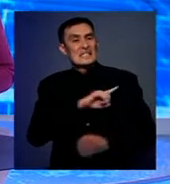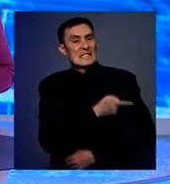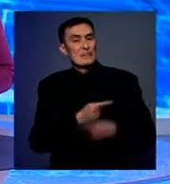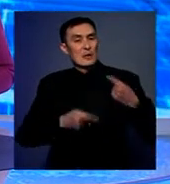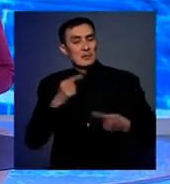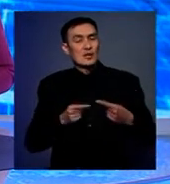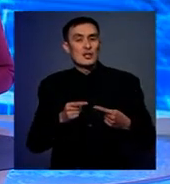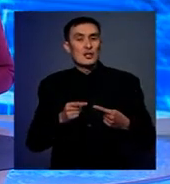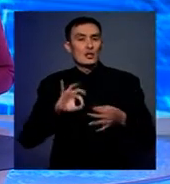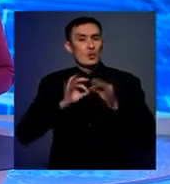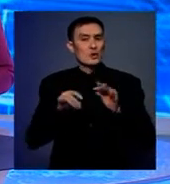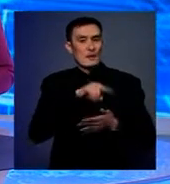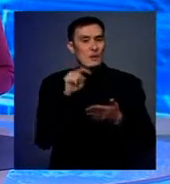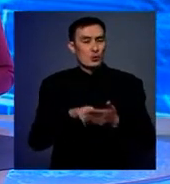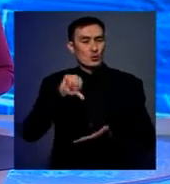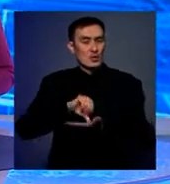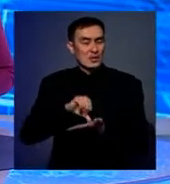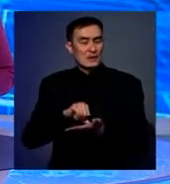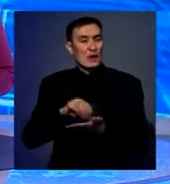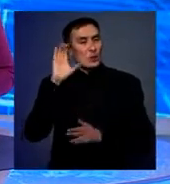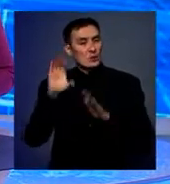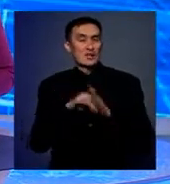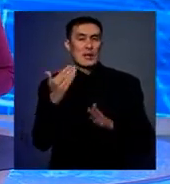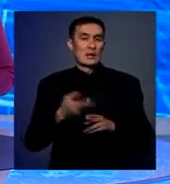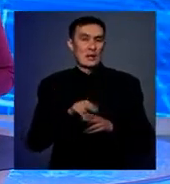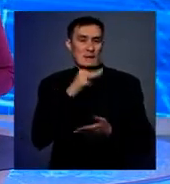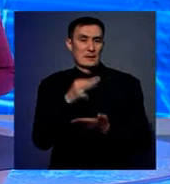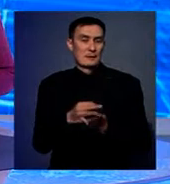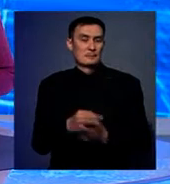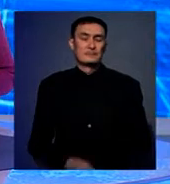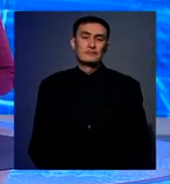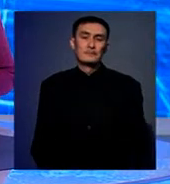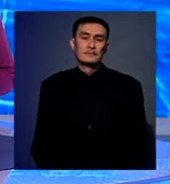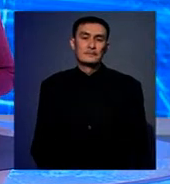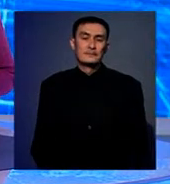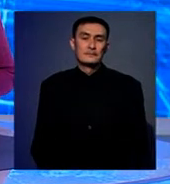острых вопросов от участников? Хотелось бы услышать от вас этот ответ.